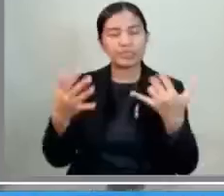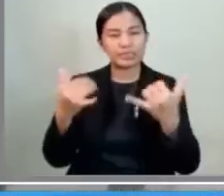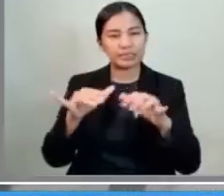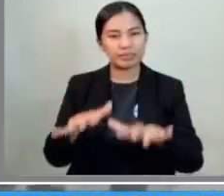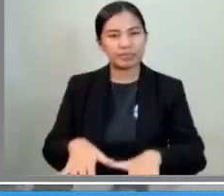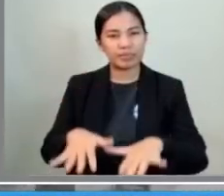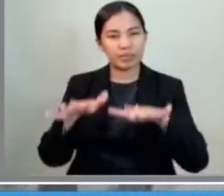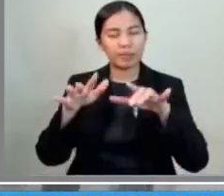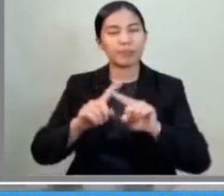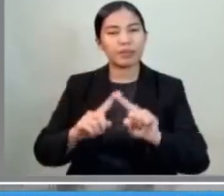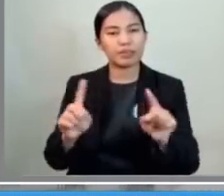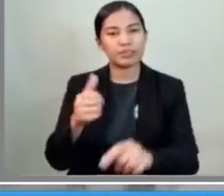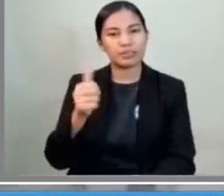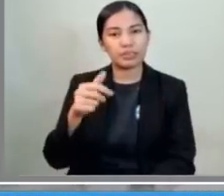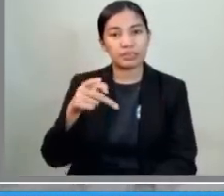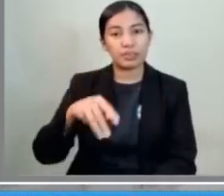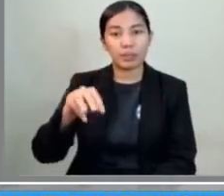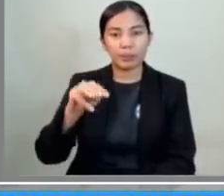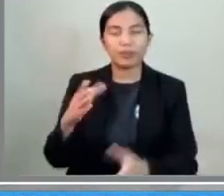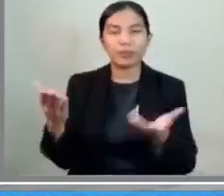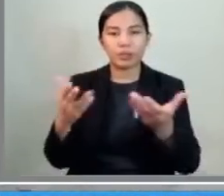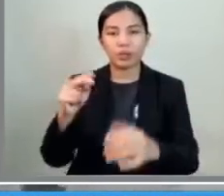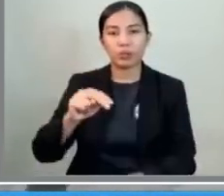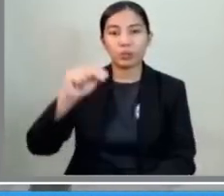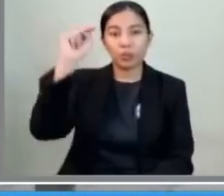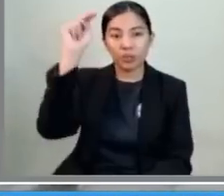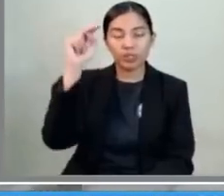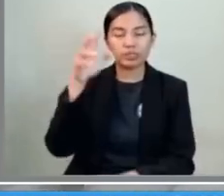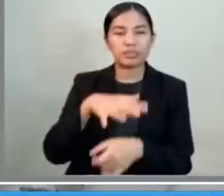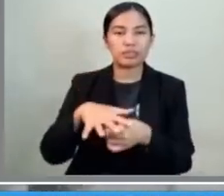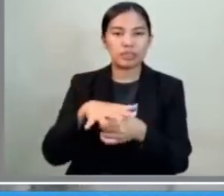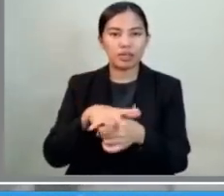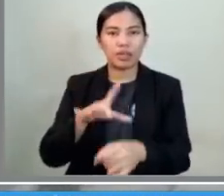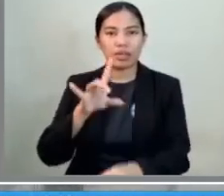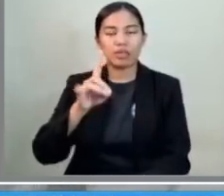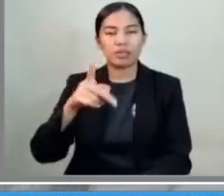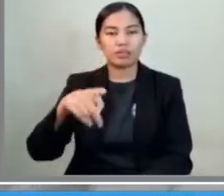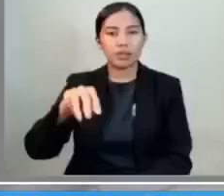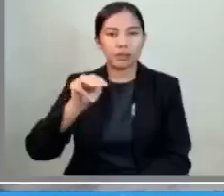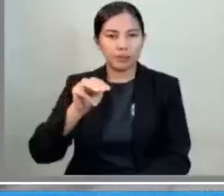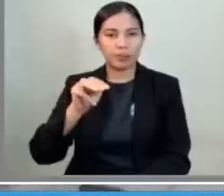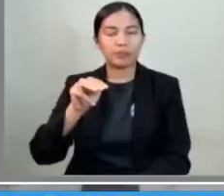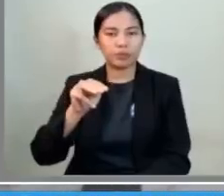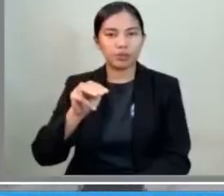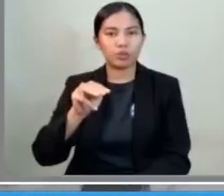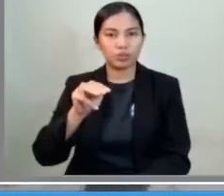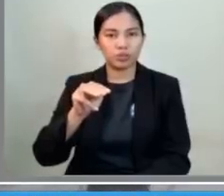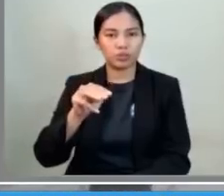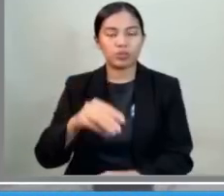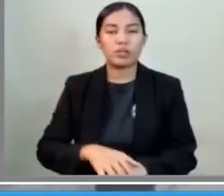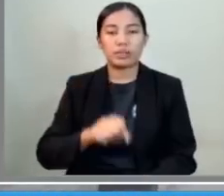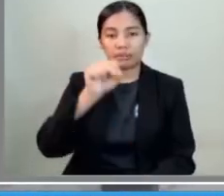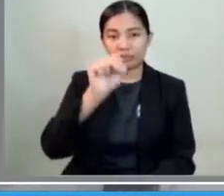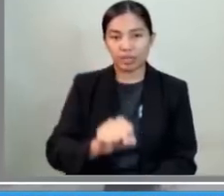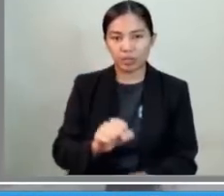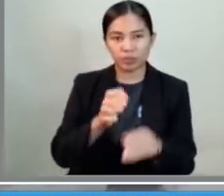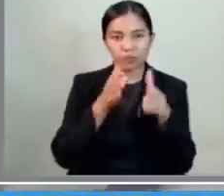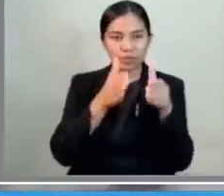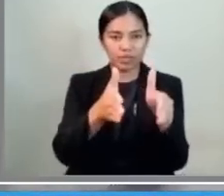kilometers po dito sa pa-northbound at around 8 kilometers naman po doon sa pa-southbound. Nag-umpisa po kaming